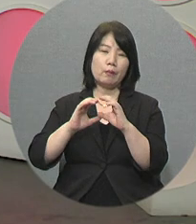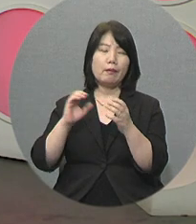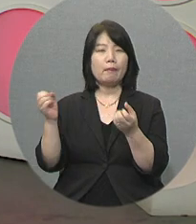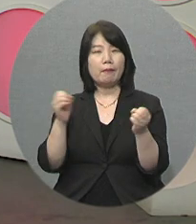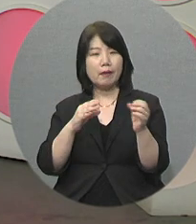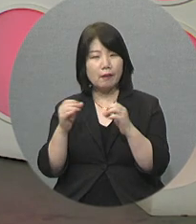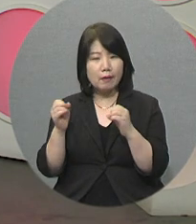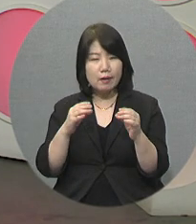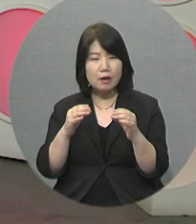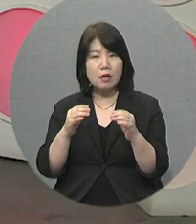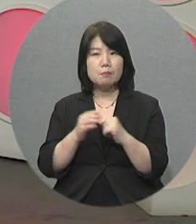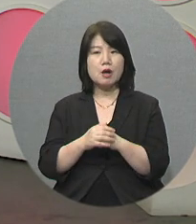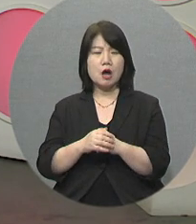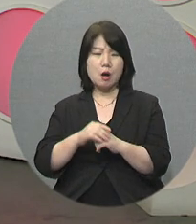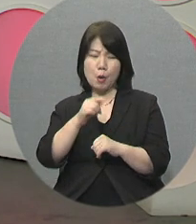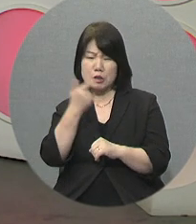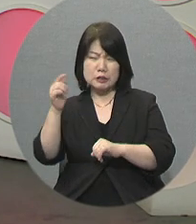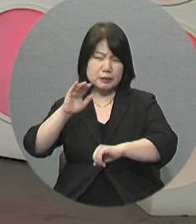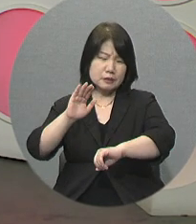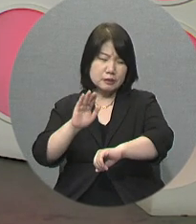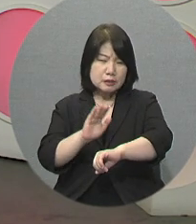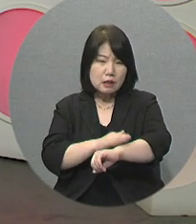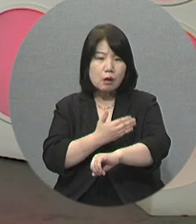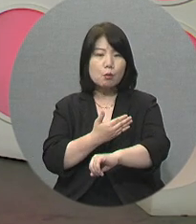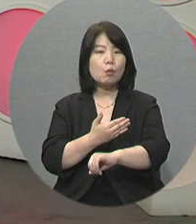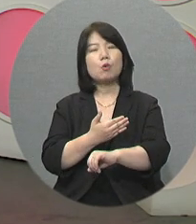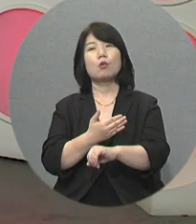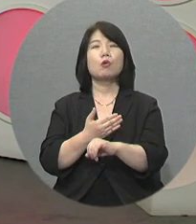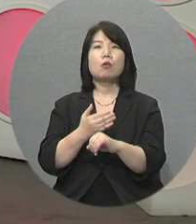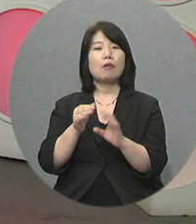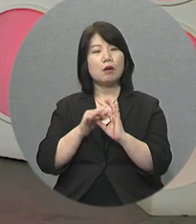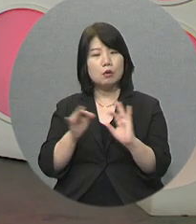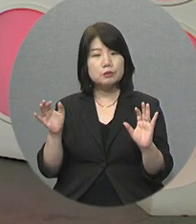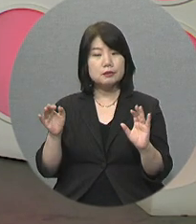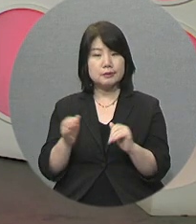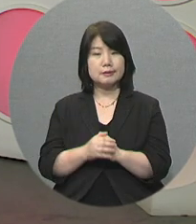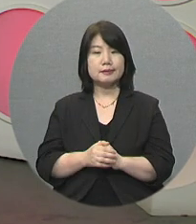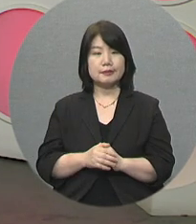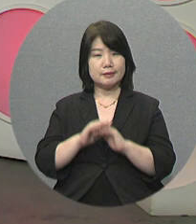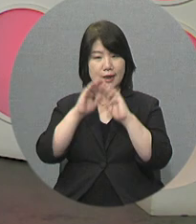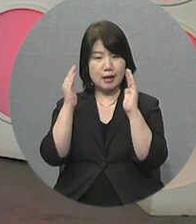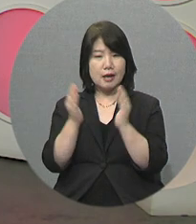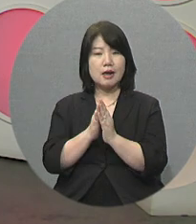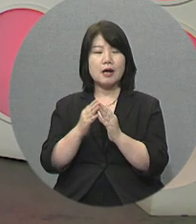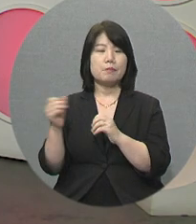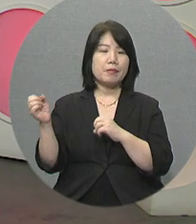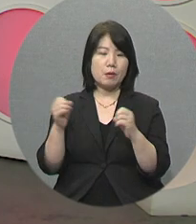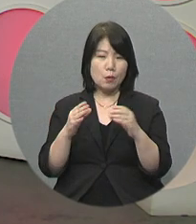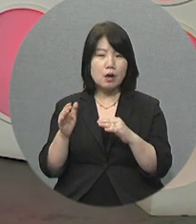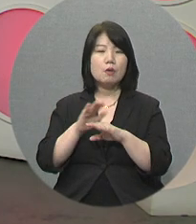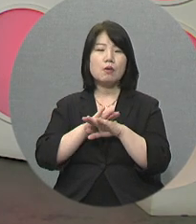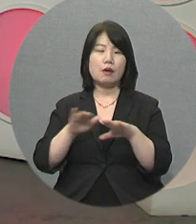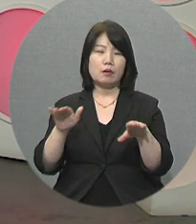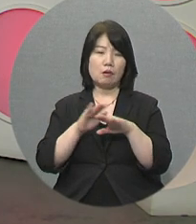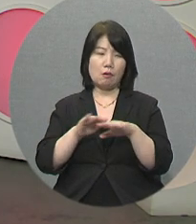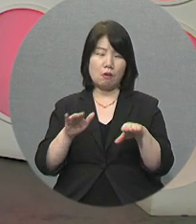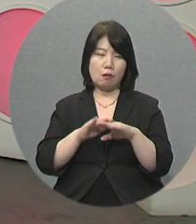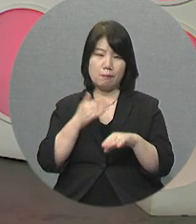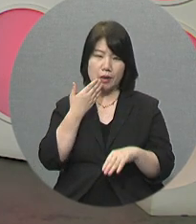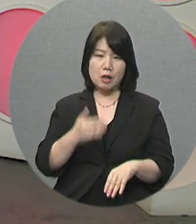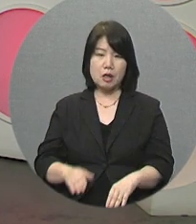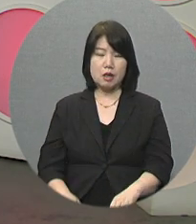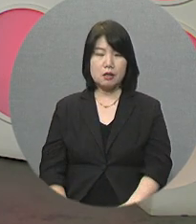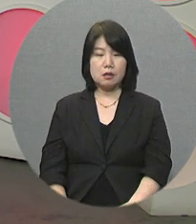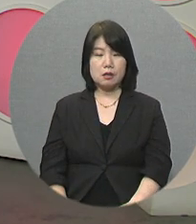뭐 큰 잘못을 저지르고 이런 거 아닌 이상은 진짜 예, 다 이렇게 소통하다 보면 해결이 되고. 오늘 제가